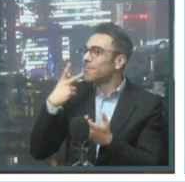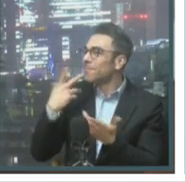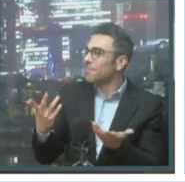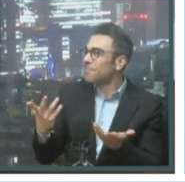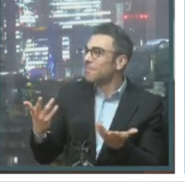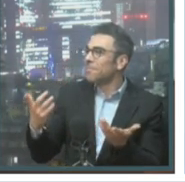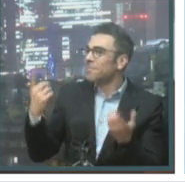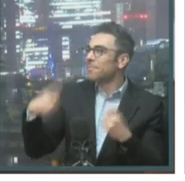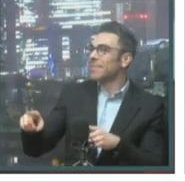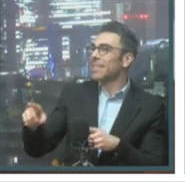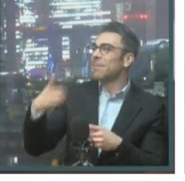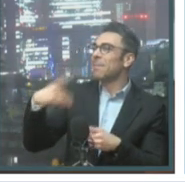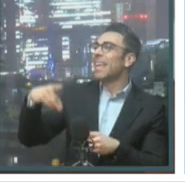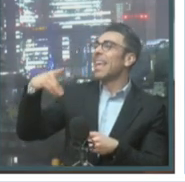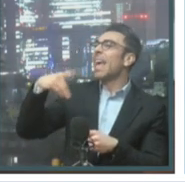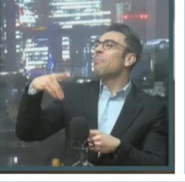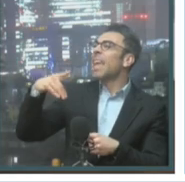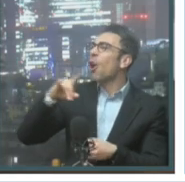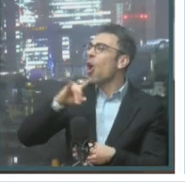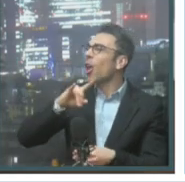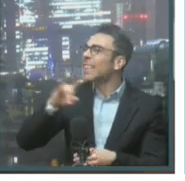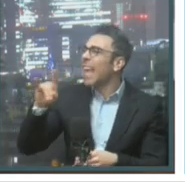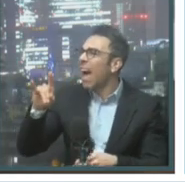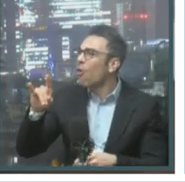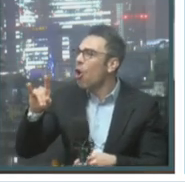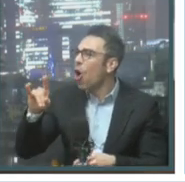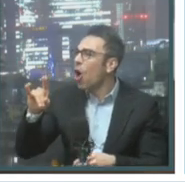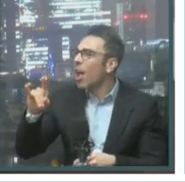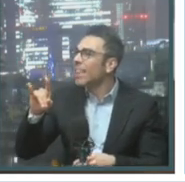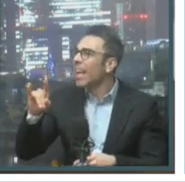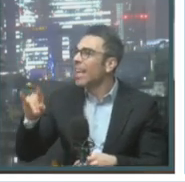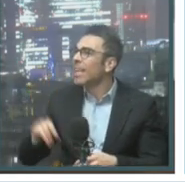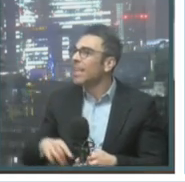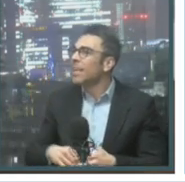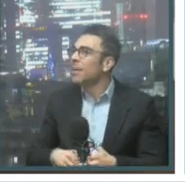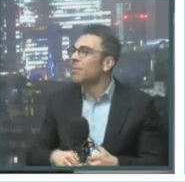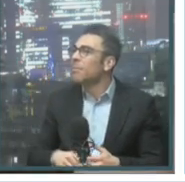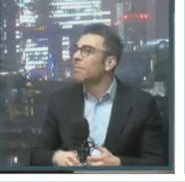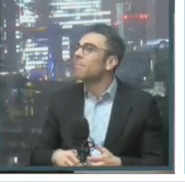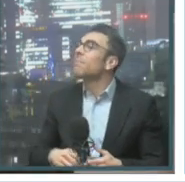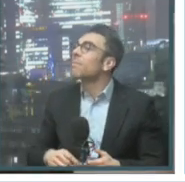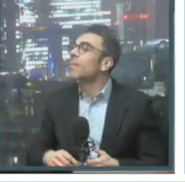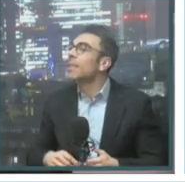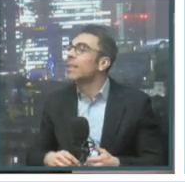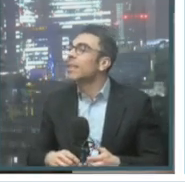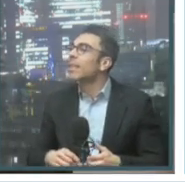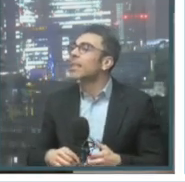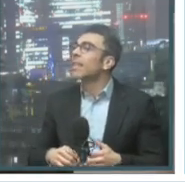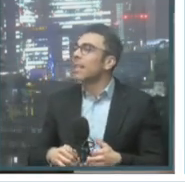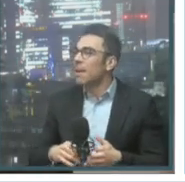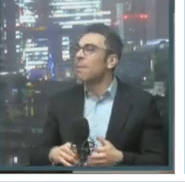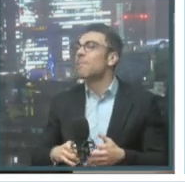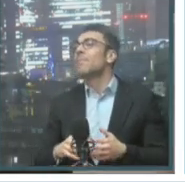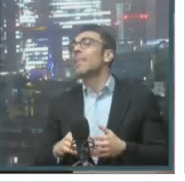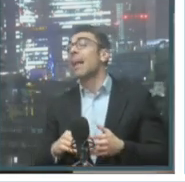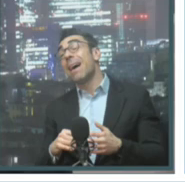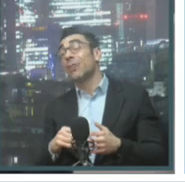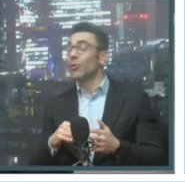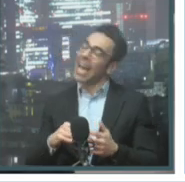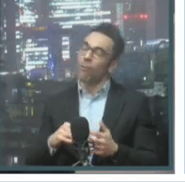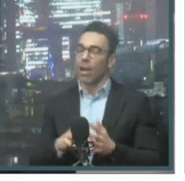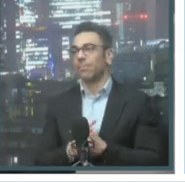con questo piero diavolo ma che dà pieno non è angela che godiamo la